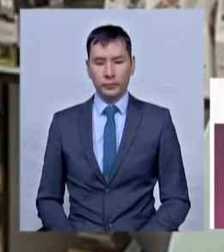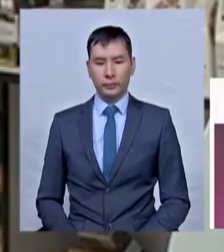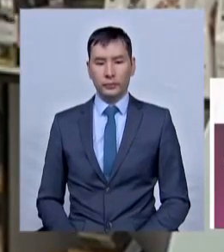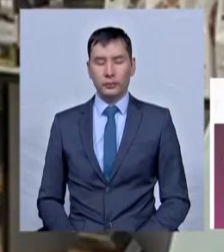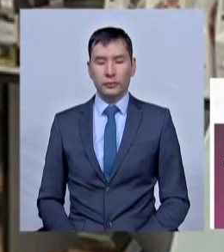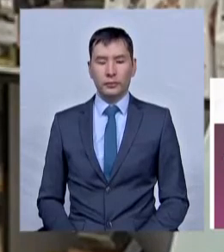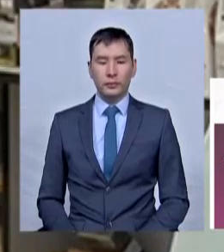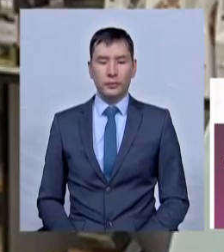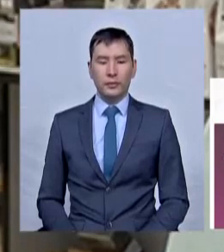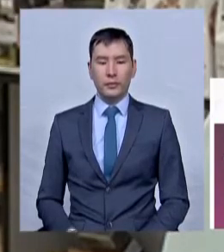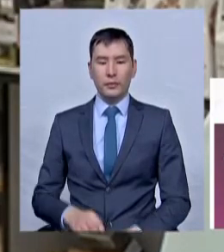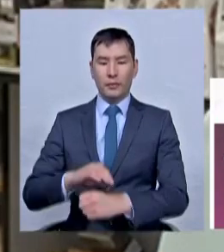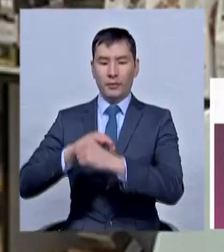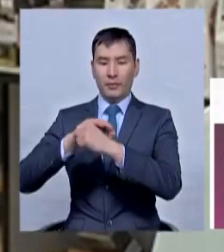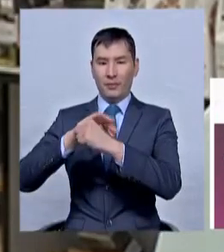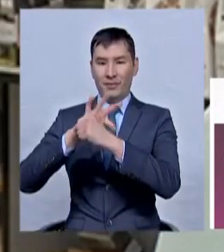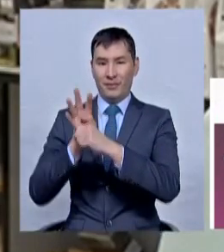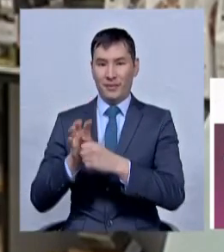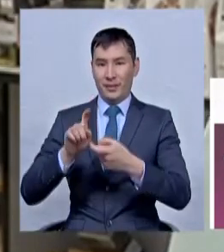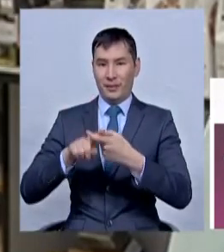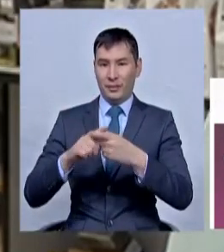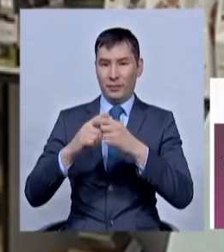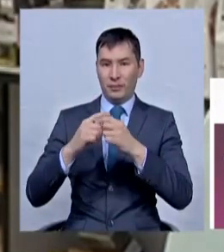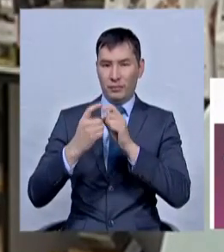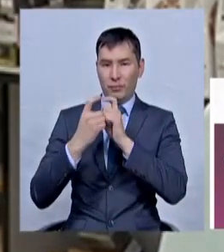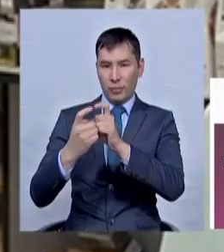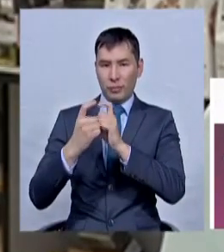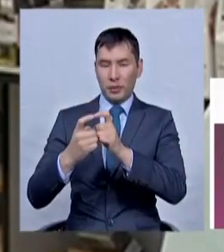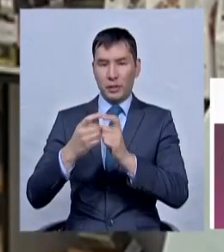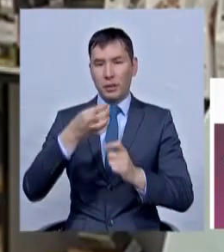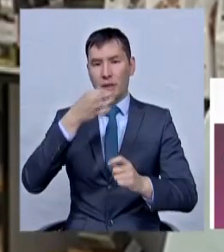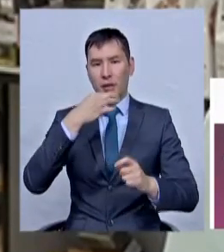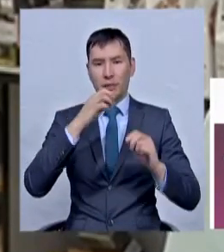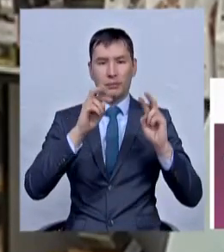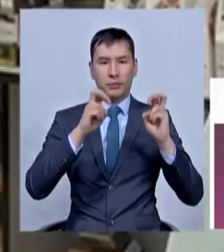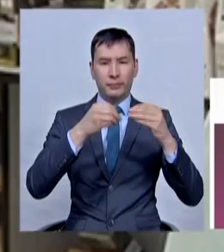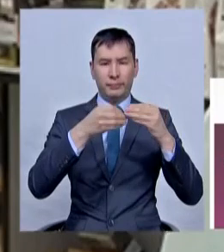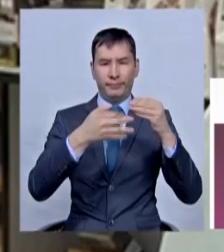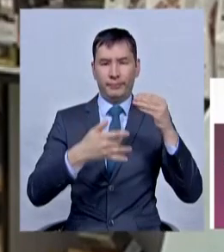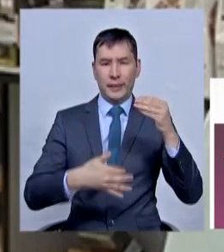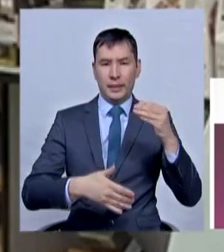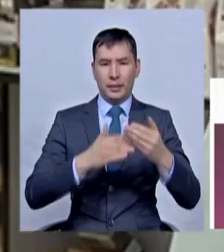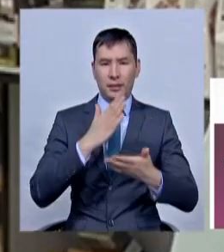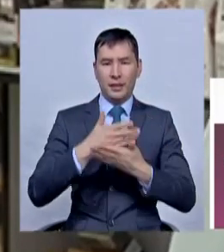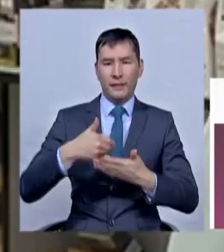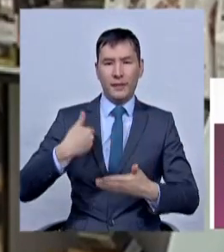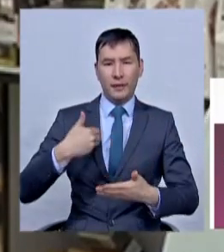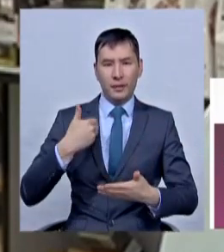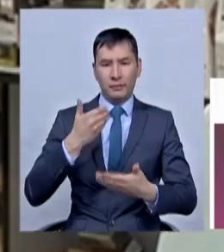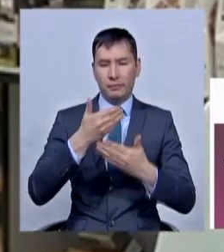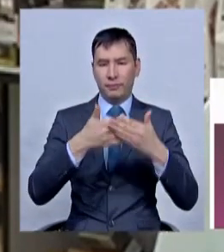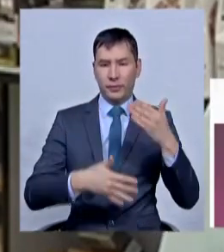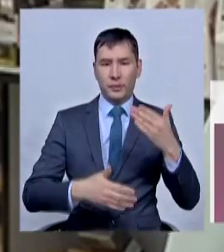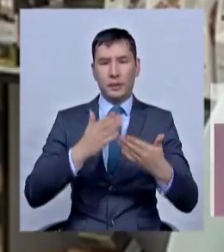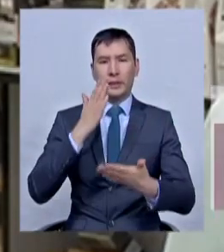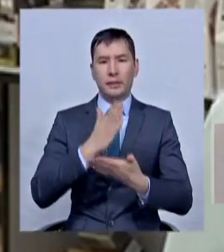Коронавирусты емдеуге қолданылатын барлық вирусқа қарсы, бактерияға қарсы препараттар, антикоагулянттар, витаминдік өнімдердің барлығының